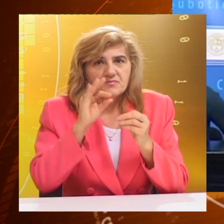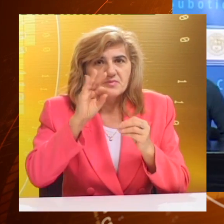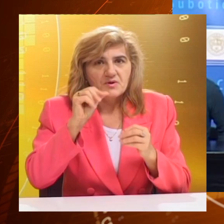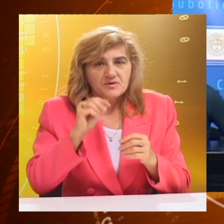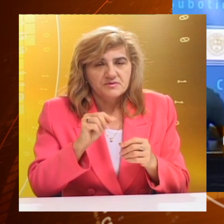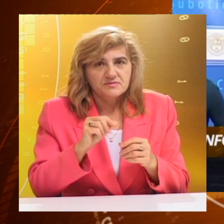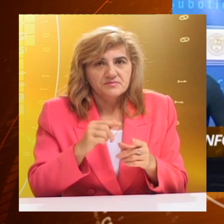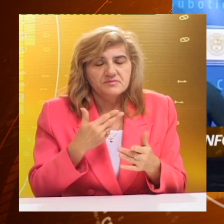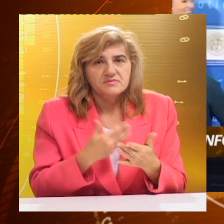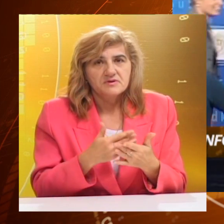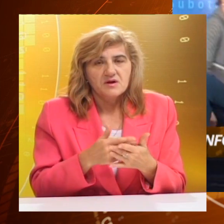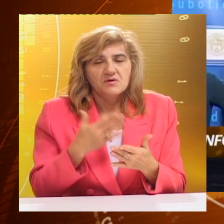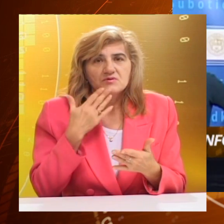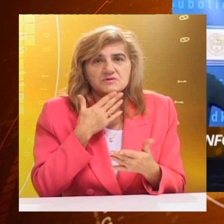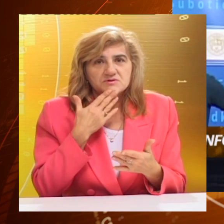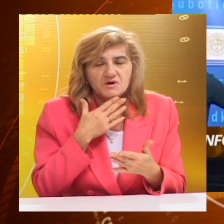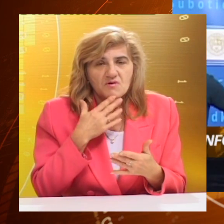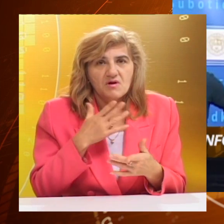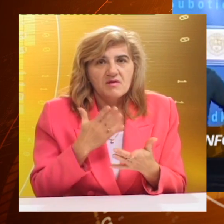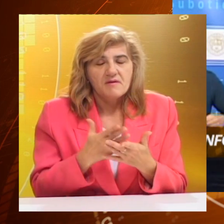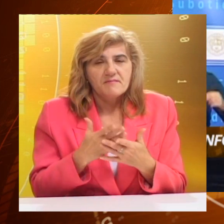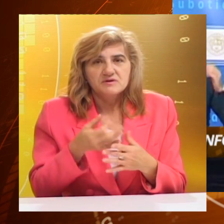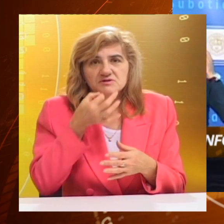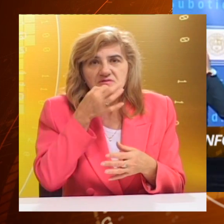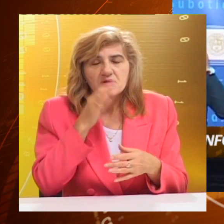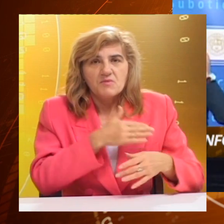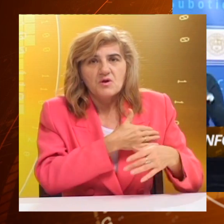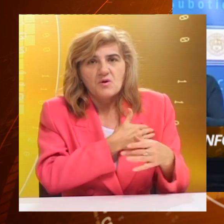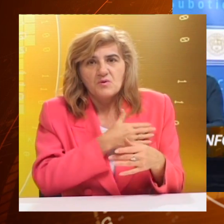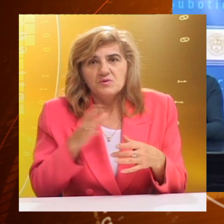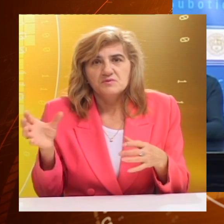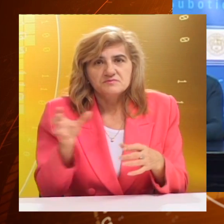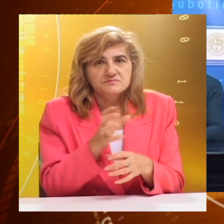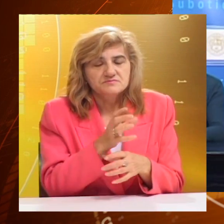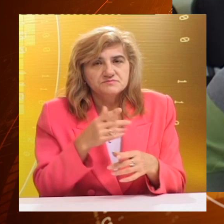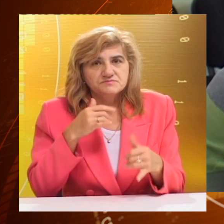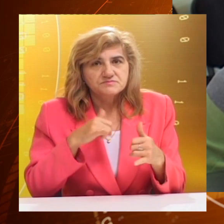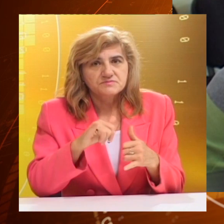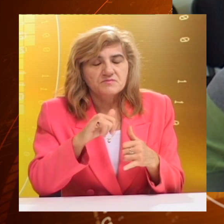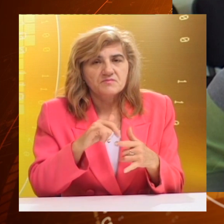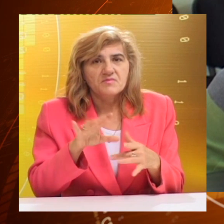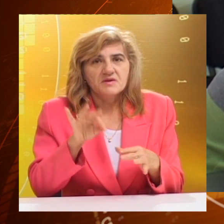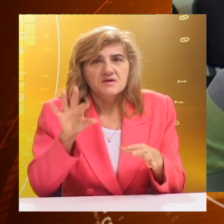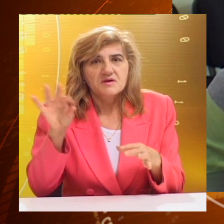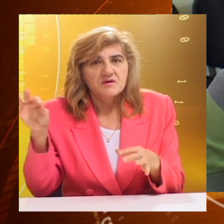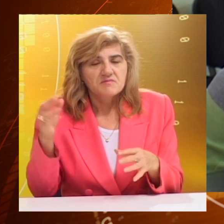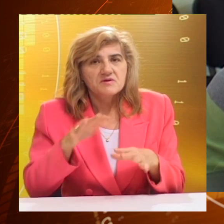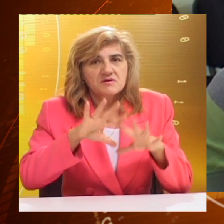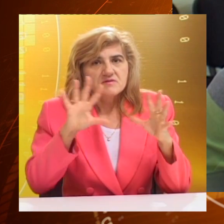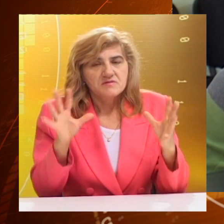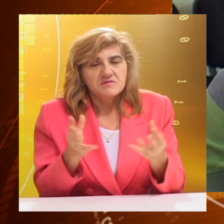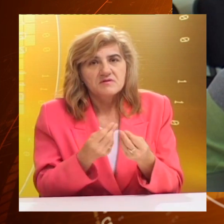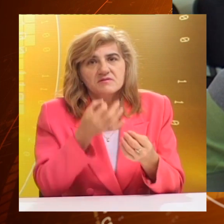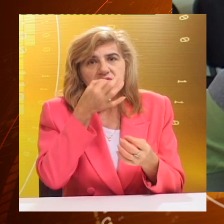U saradnji sa direktorima osnovnih i srednjih škola koji će predlagati najtalentovanije đake, u januaru će u Subotici biti održana audicija za